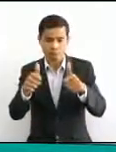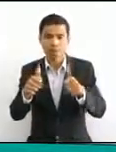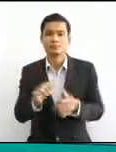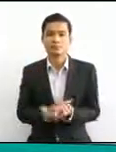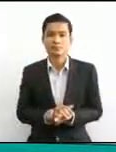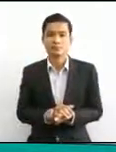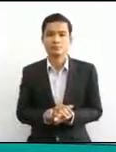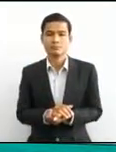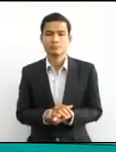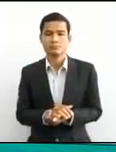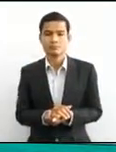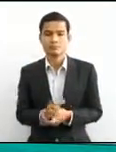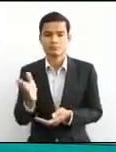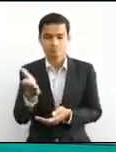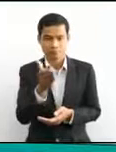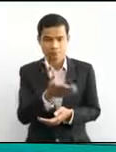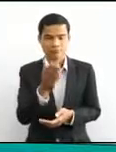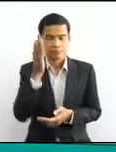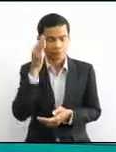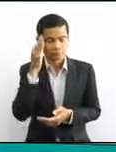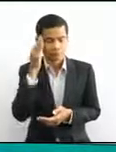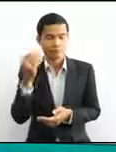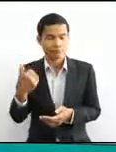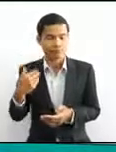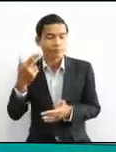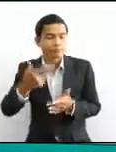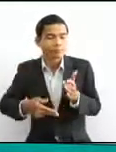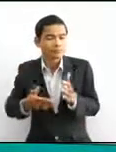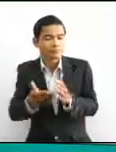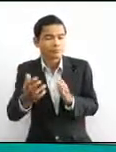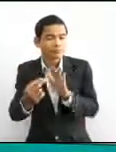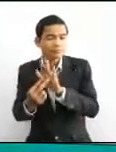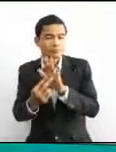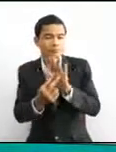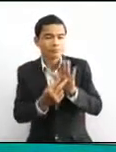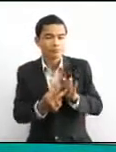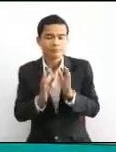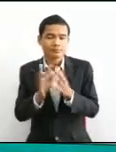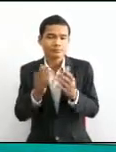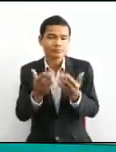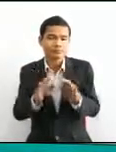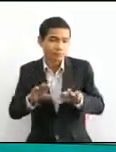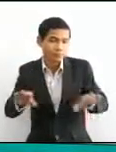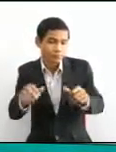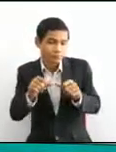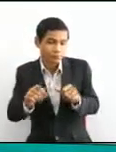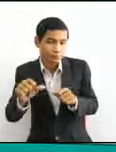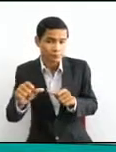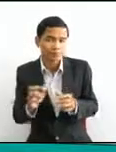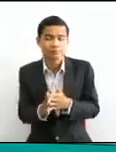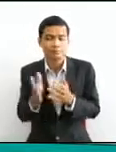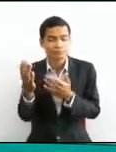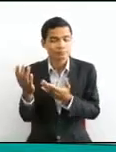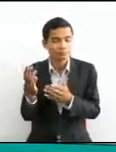cha cha là con kịch mới nè cái đồ nâng miên ấy tiết dương mộc cha dương mộc bằng hành cầu và tọa tiện ní nè ta à